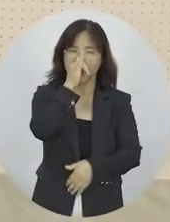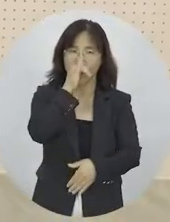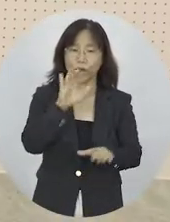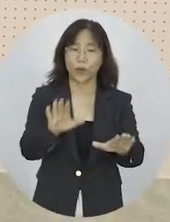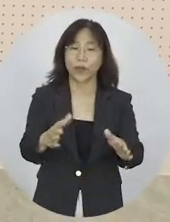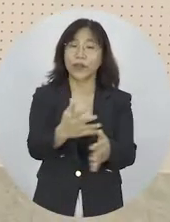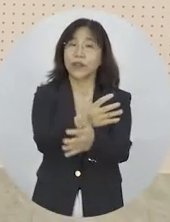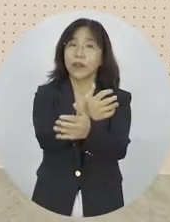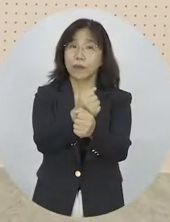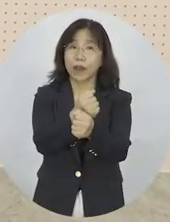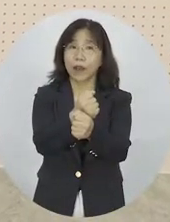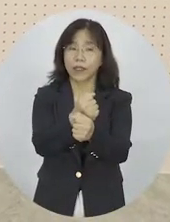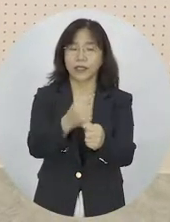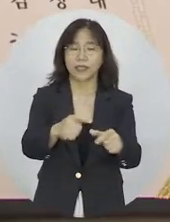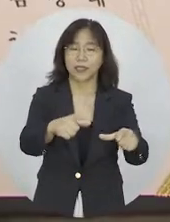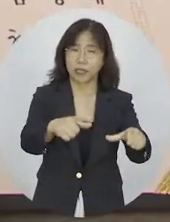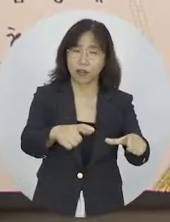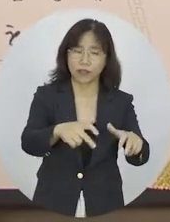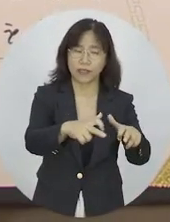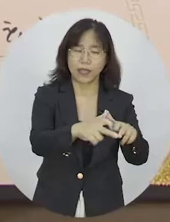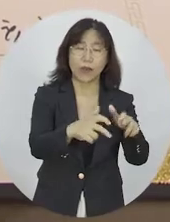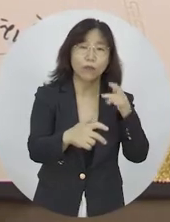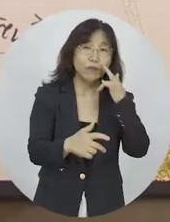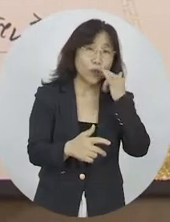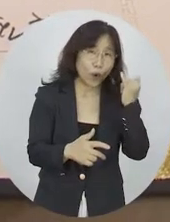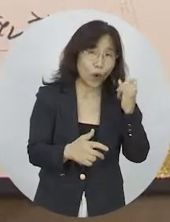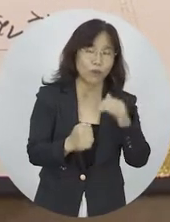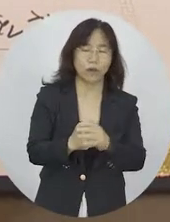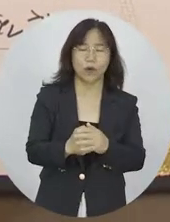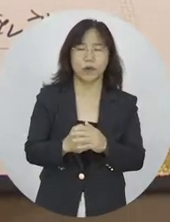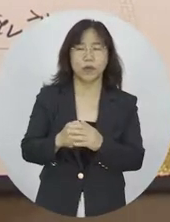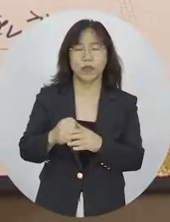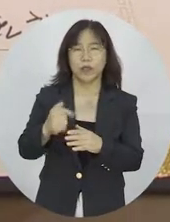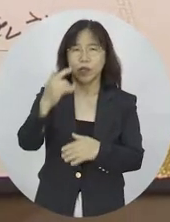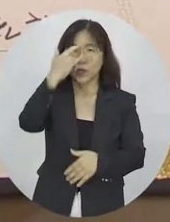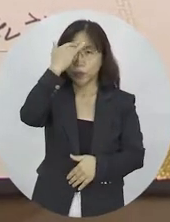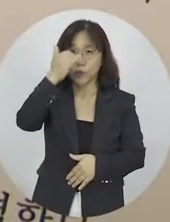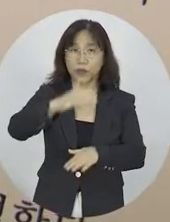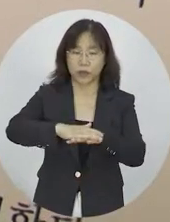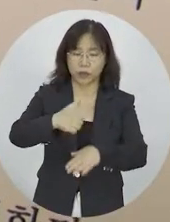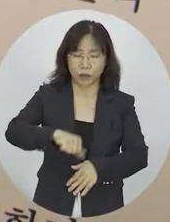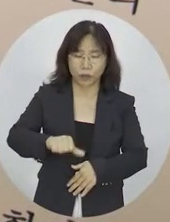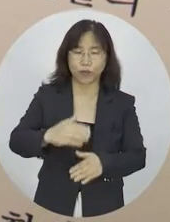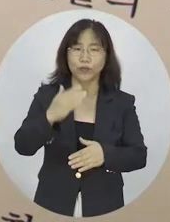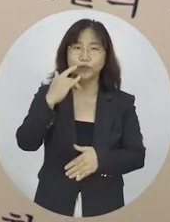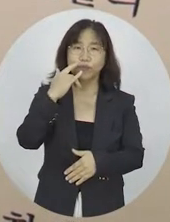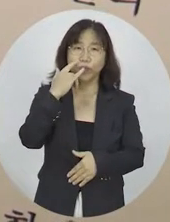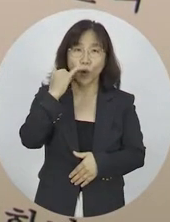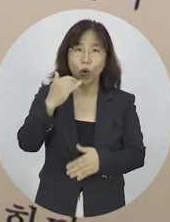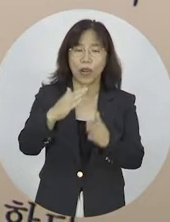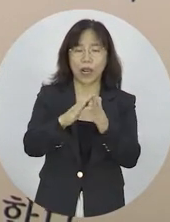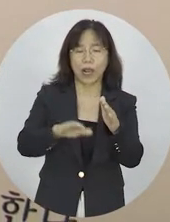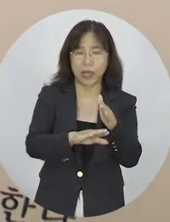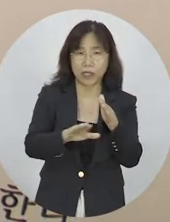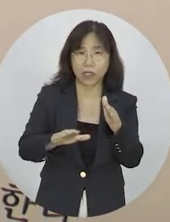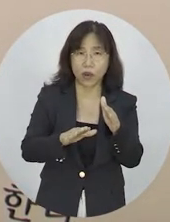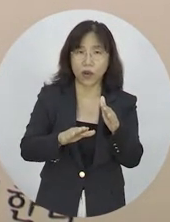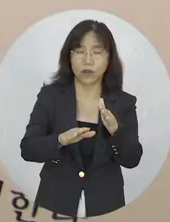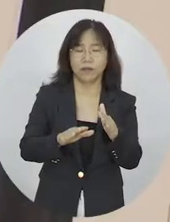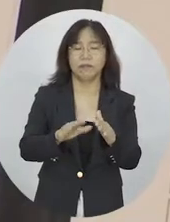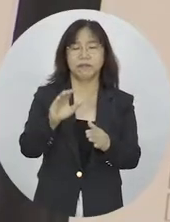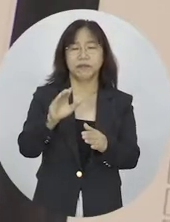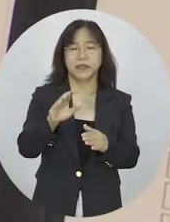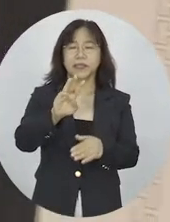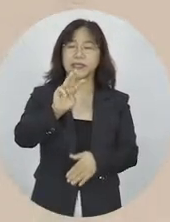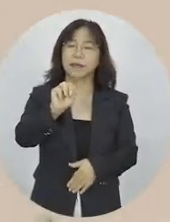두 기관은 이번 협약에 따라 지역 내 장애 부모, 조손, 한부모 가정 청소년 79가구에 3만